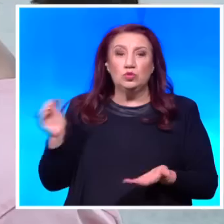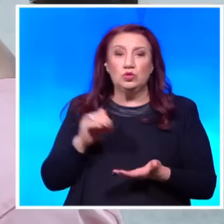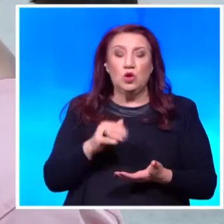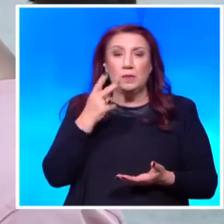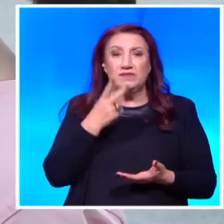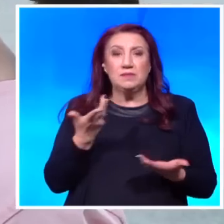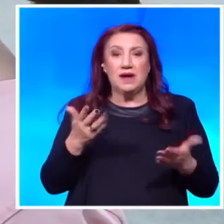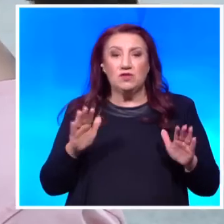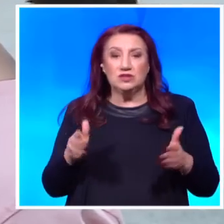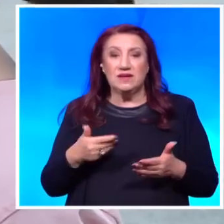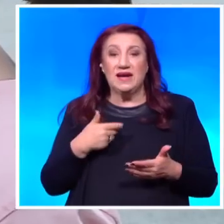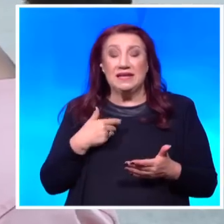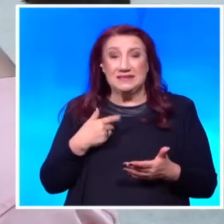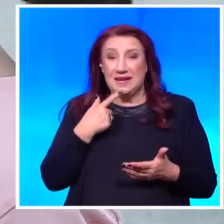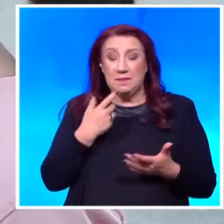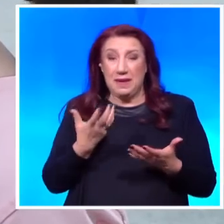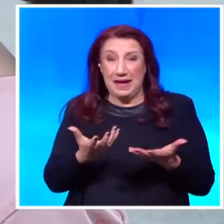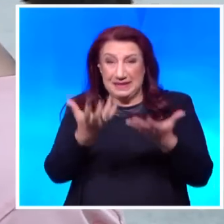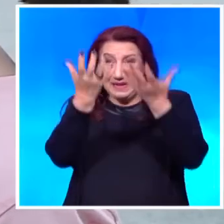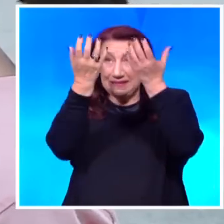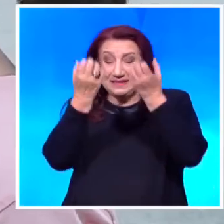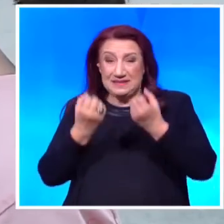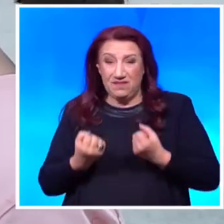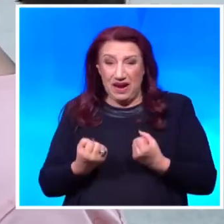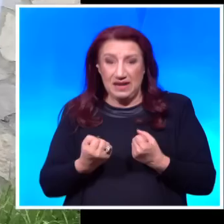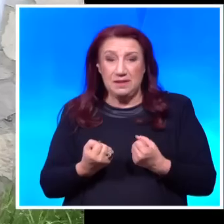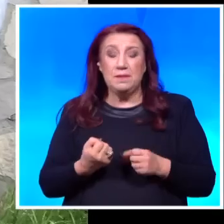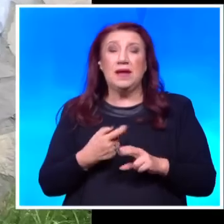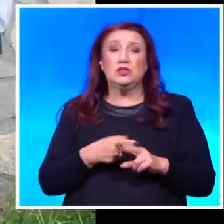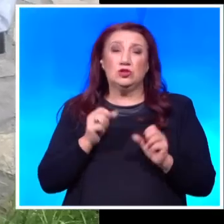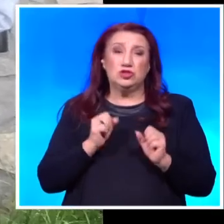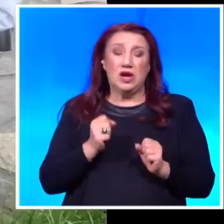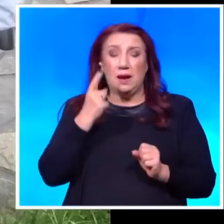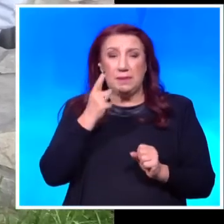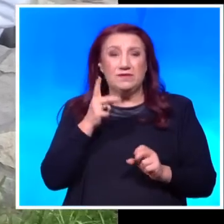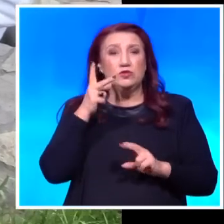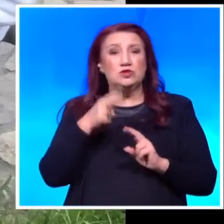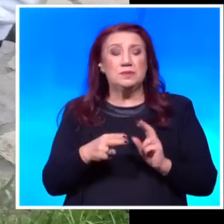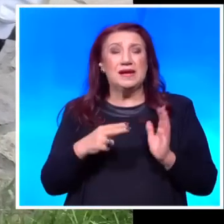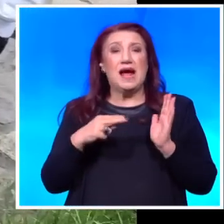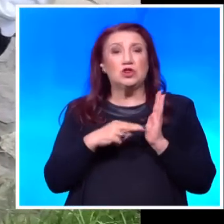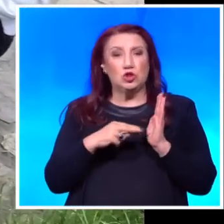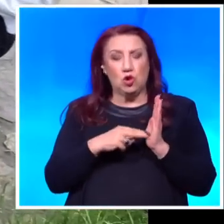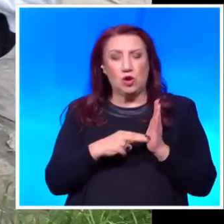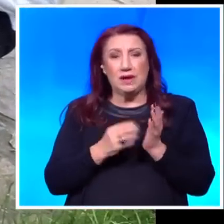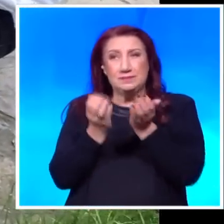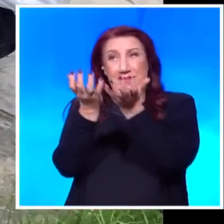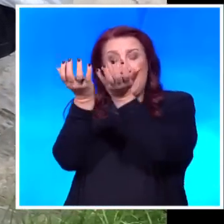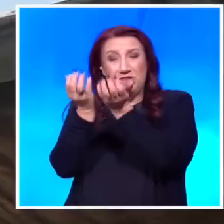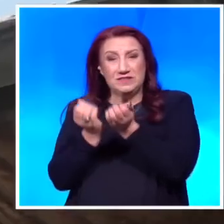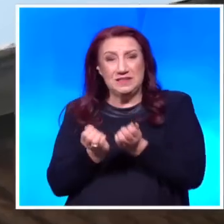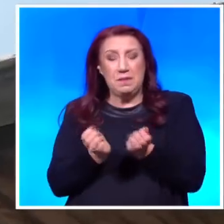става. Искахме да ги свалим от жиците, като спряха тока, и ги сложихме в кашони, докато дойде